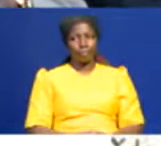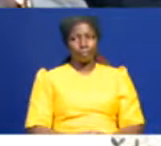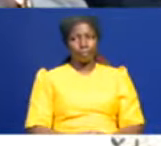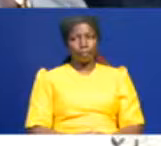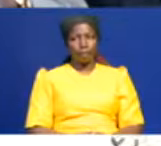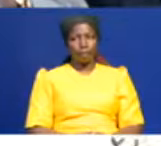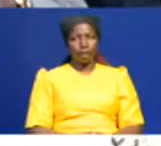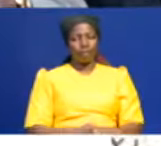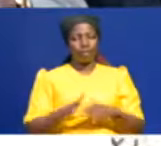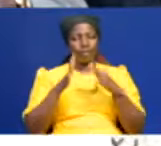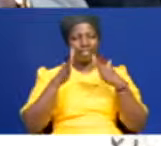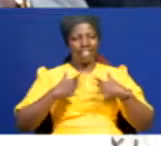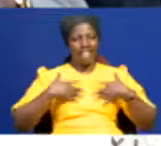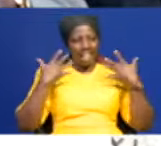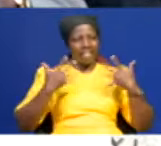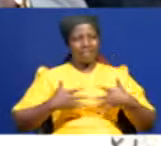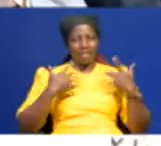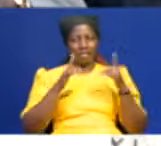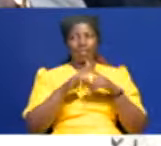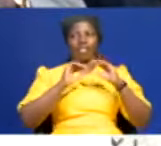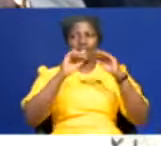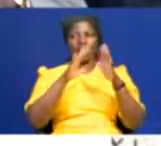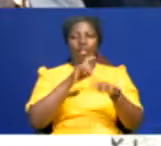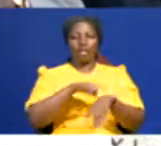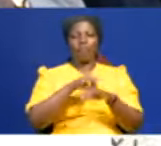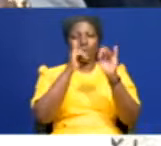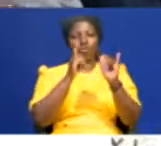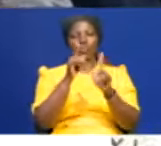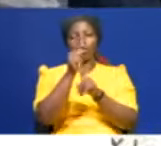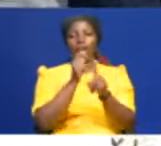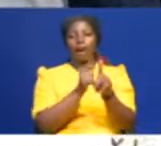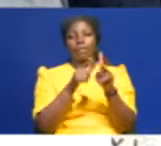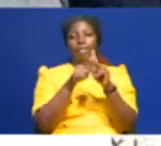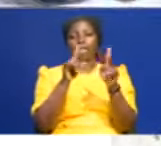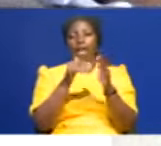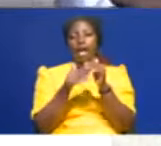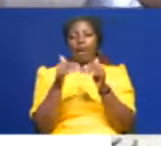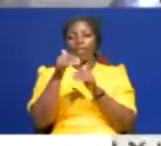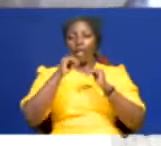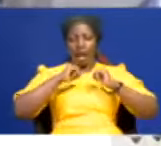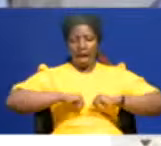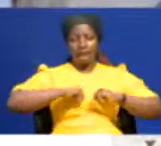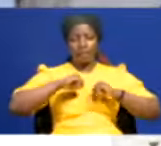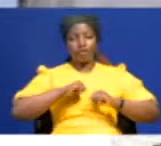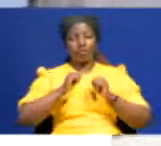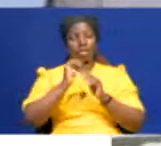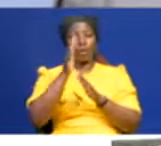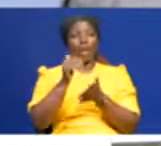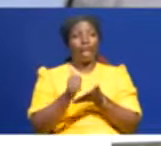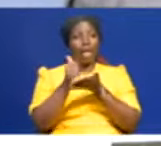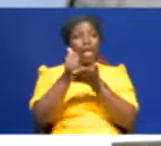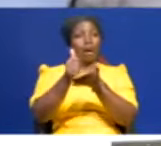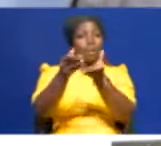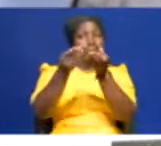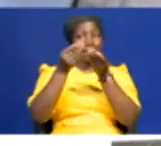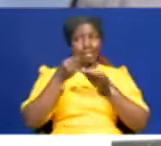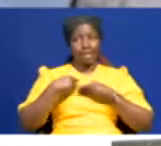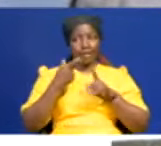Ni tabasamu kwa walimu muhula mpya unapoanza kufuatia makubaliano ambayo yatawezesha kupokea nyongeza ya